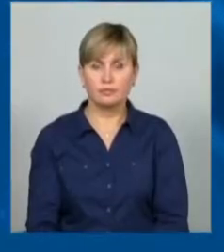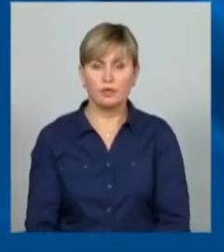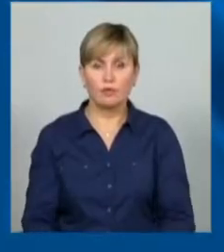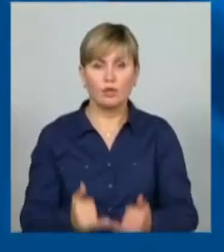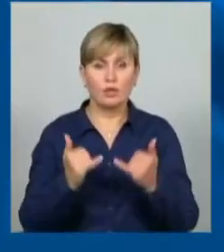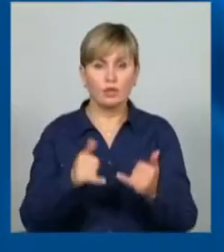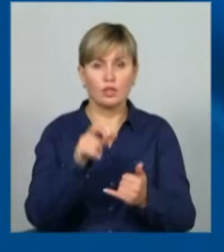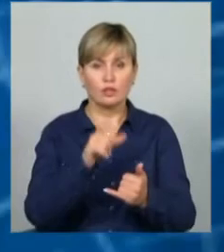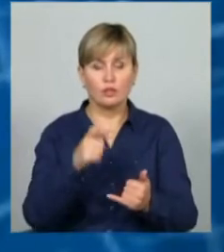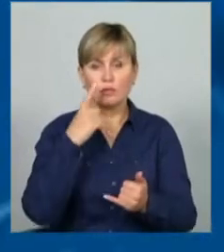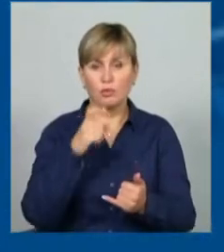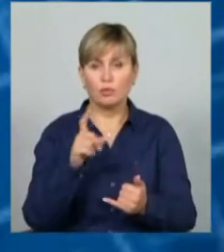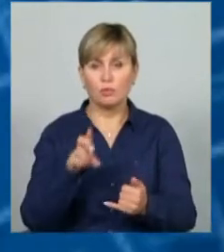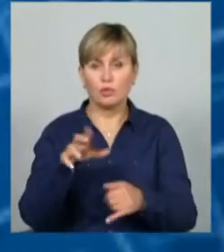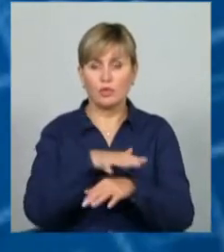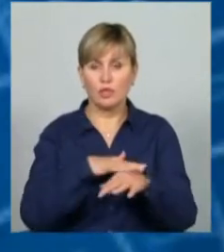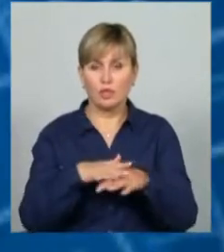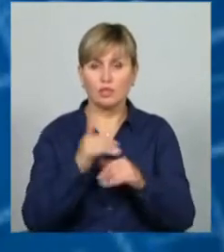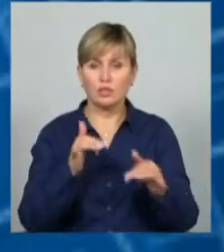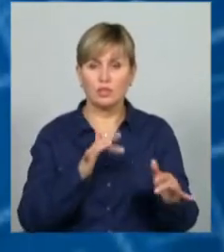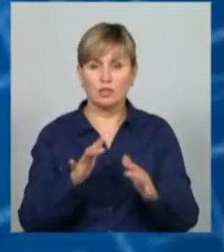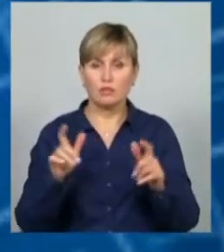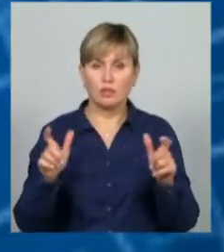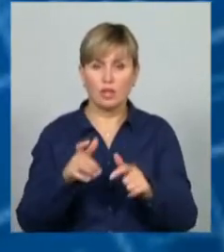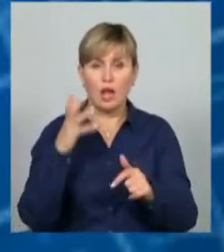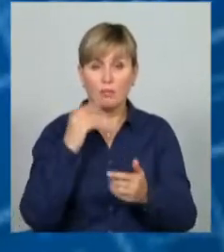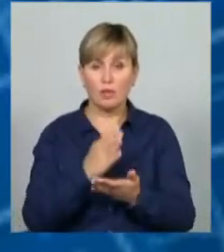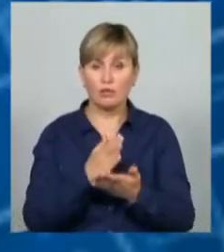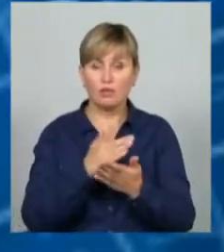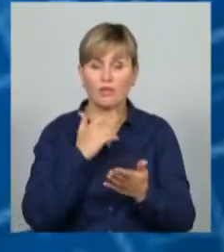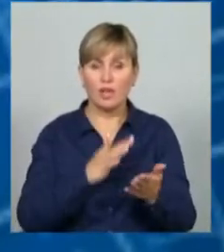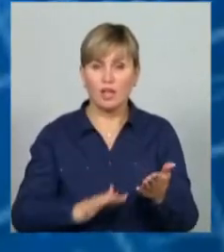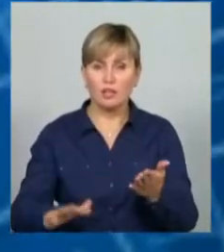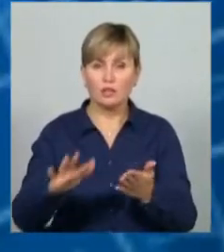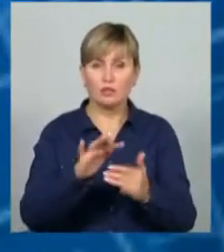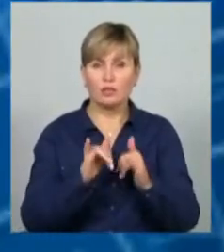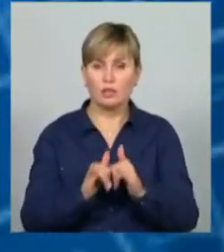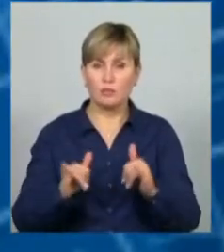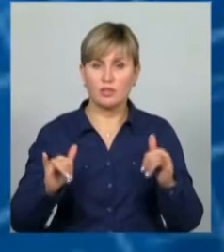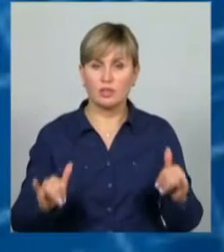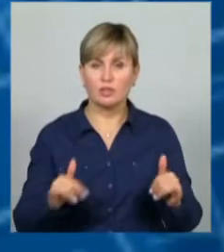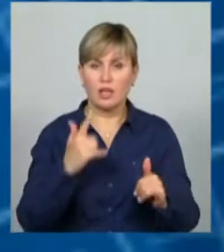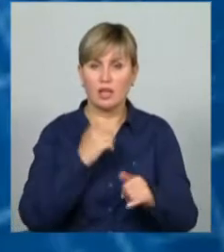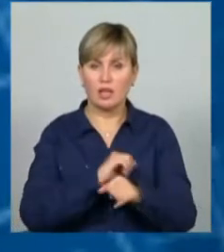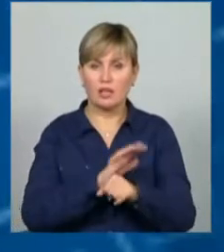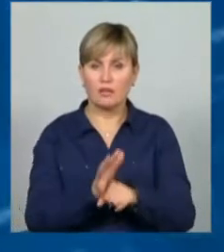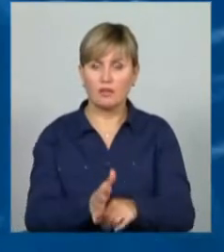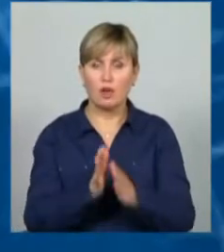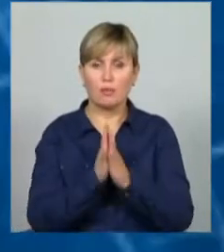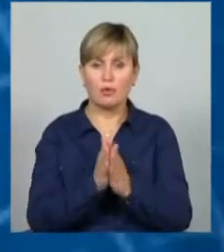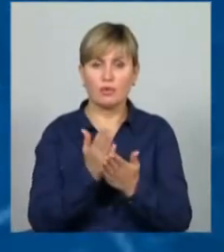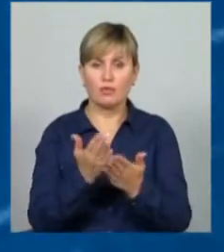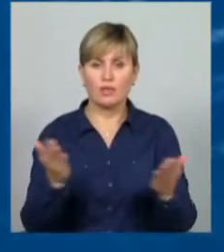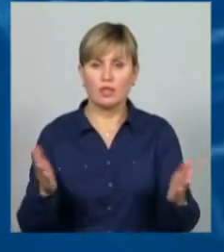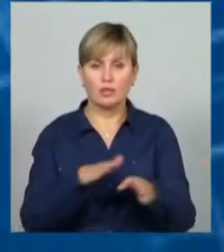Уважаемые телезрители, напоминаем, что по всей стране действует карантин. Алматы находится в красной зоне под темпом распространения коронавируса. Убедительно